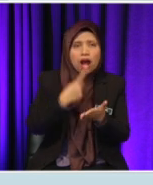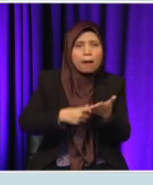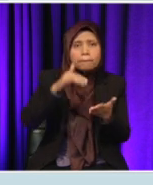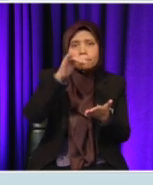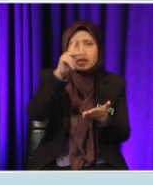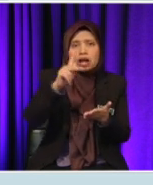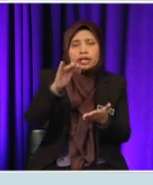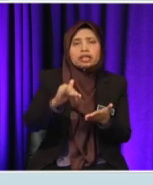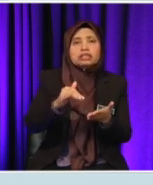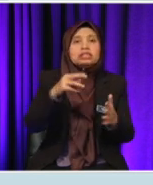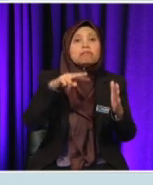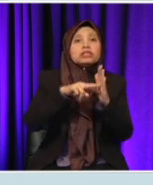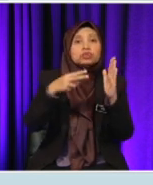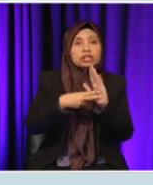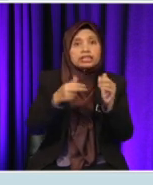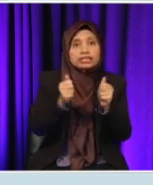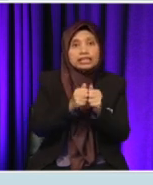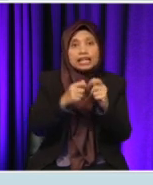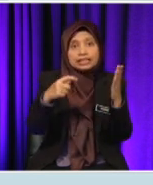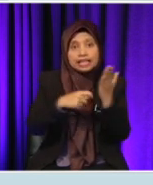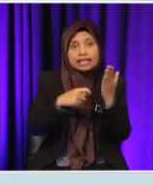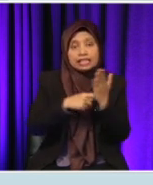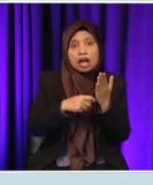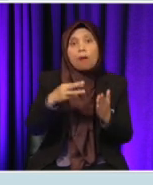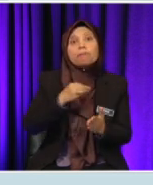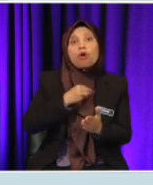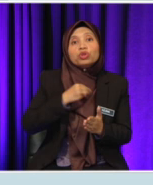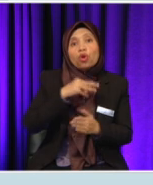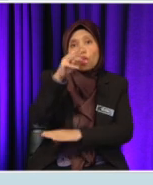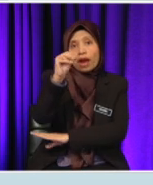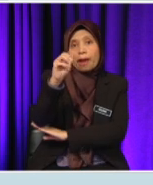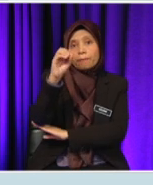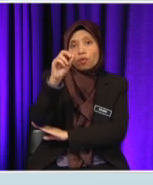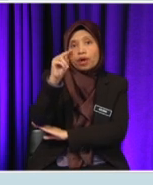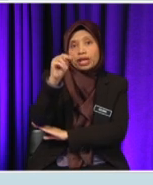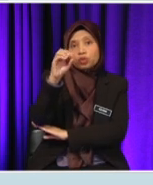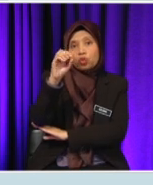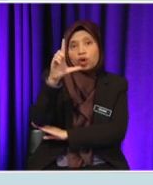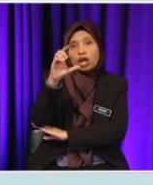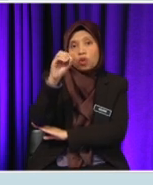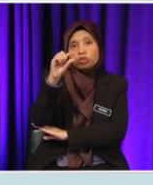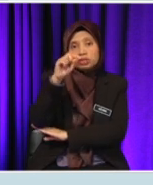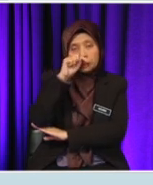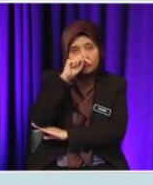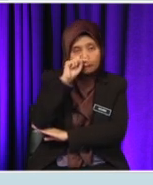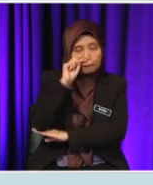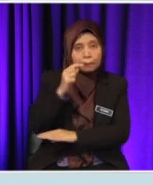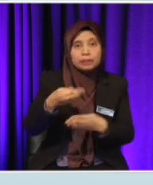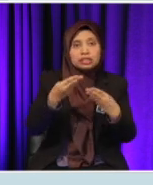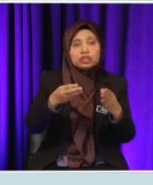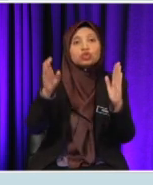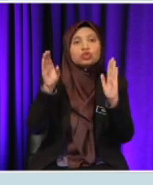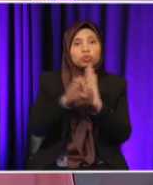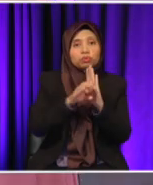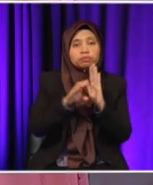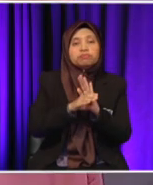dengan teknik monolog berdasarkan kepentingan Berikan satu contoh monolog di sini petik ini adalah teknik monolog